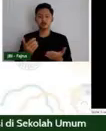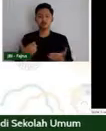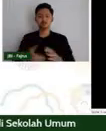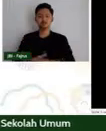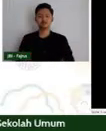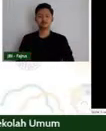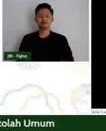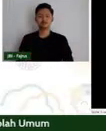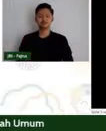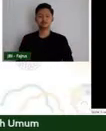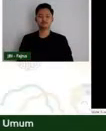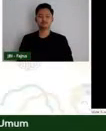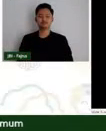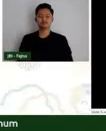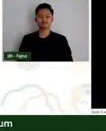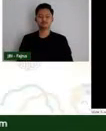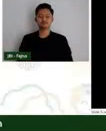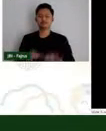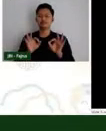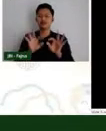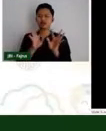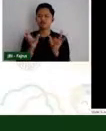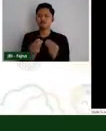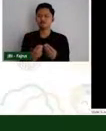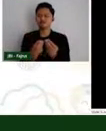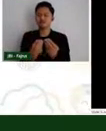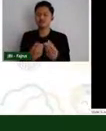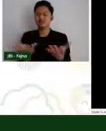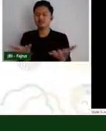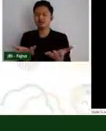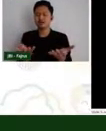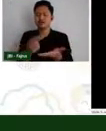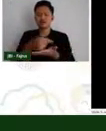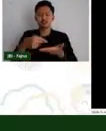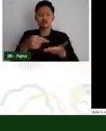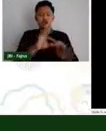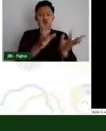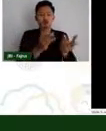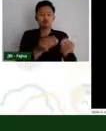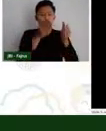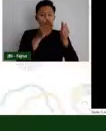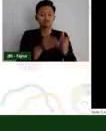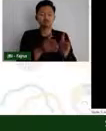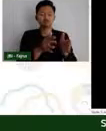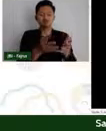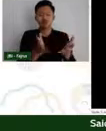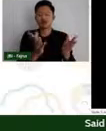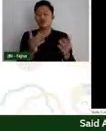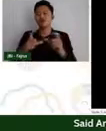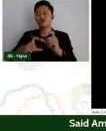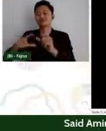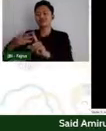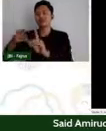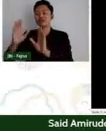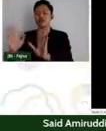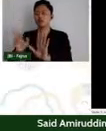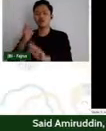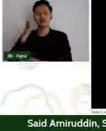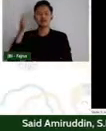pendidikan inklusi itu tidak boleh diberikan di sekolah inklusi, khususnya di sekolah luar biasa. Kita lihat dulu pengertian